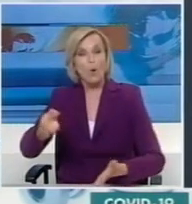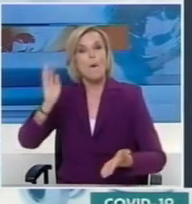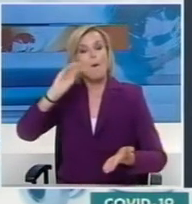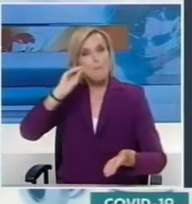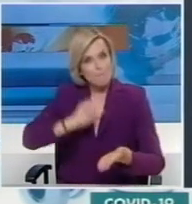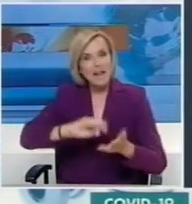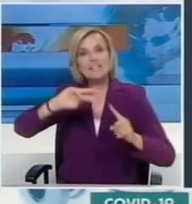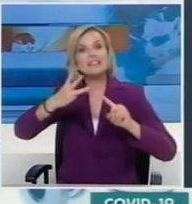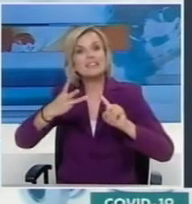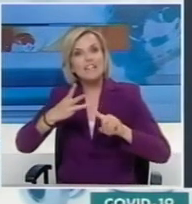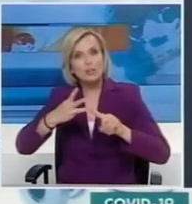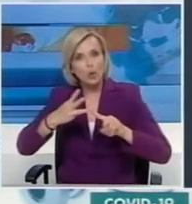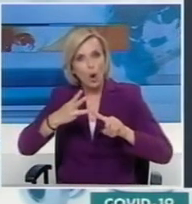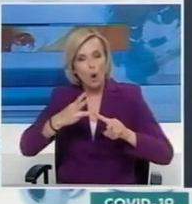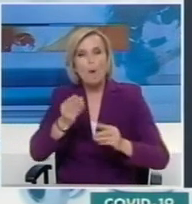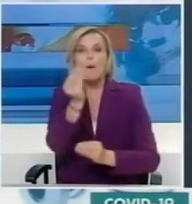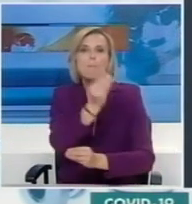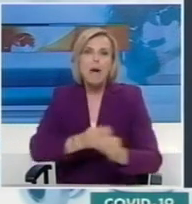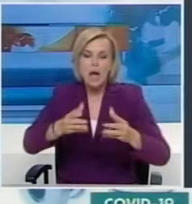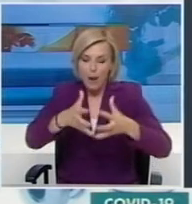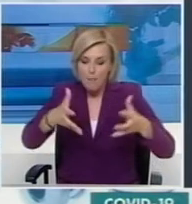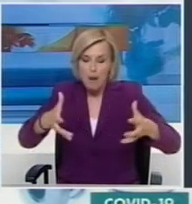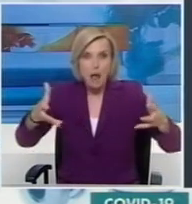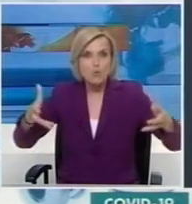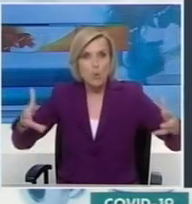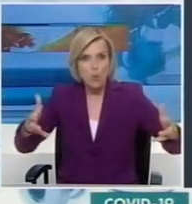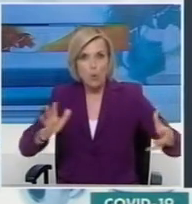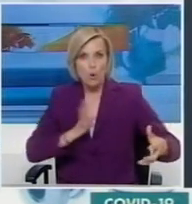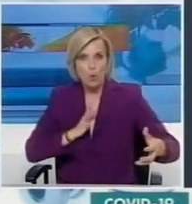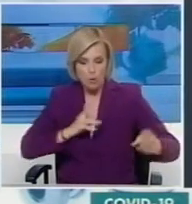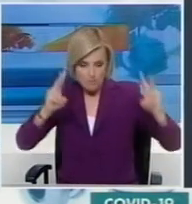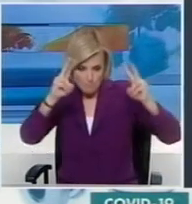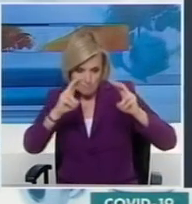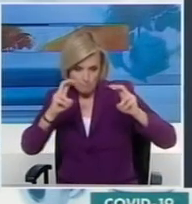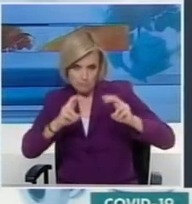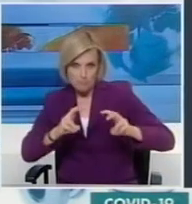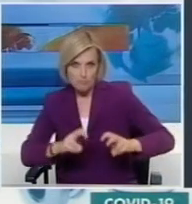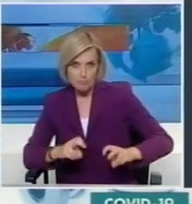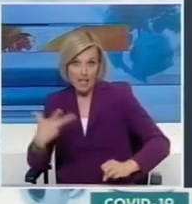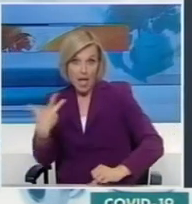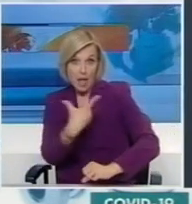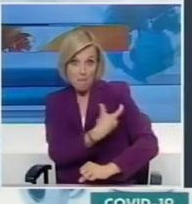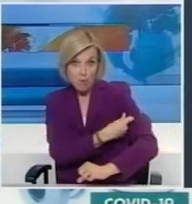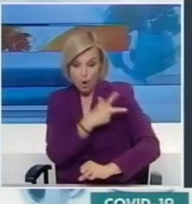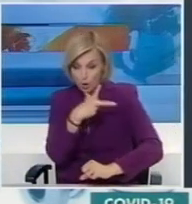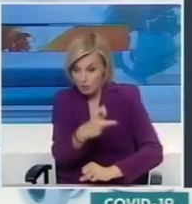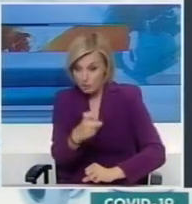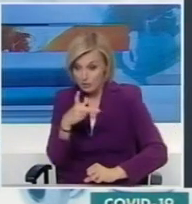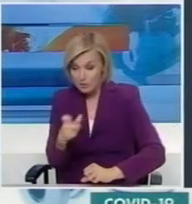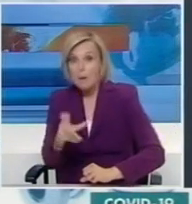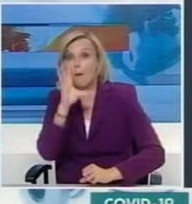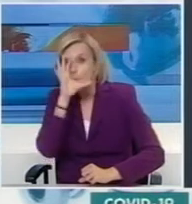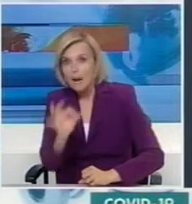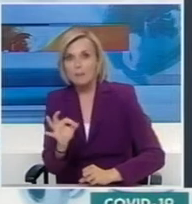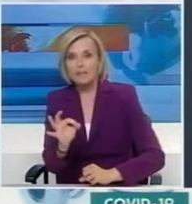πληθυσμού, στην οποία φάση 3 αυτό που εξετάζουμε είναι πλέον η χορήγηση του εμβολίου σε πραγματικές συνθήκες με τον ιό